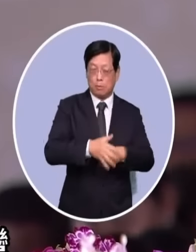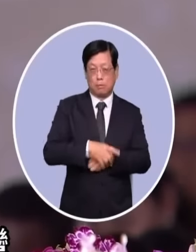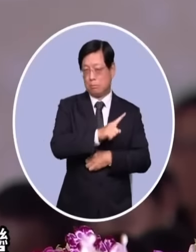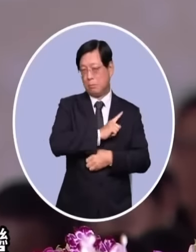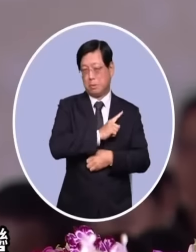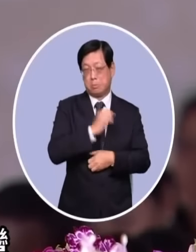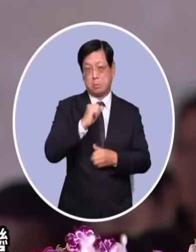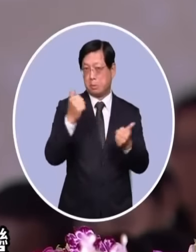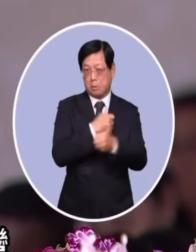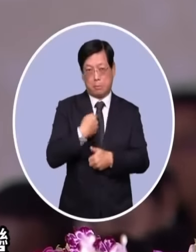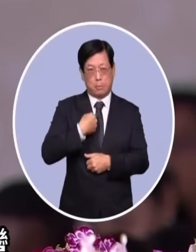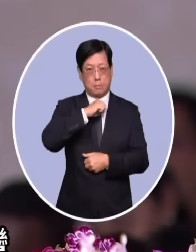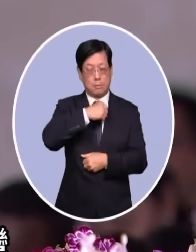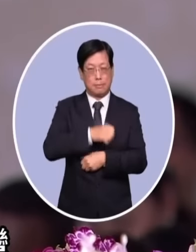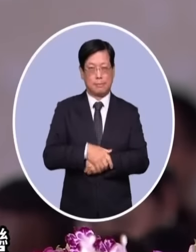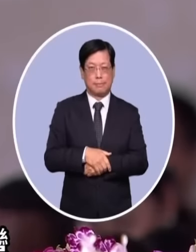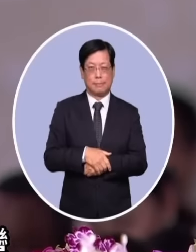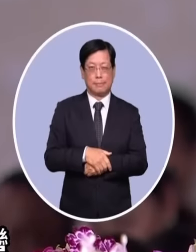权代表台湾。